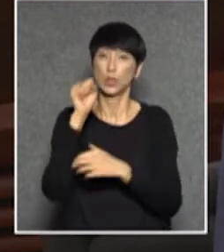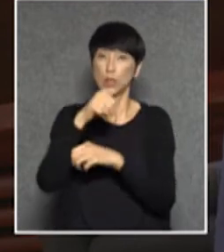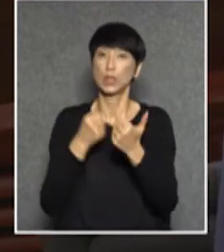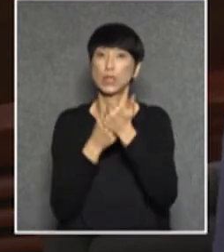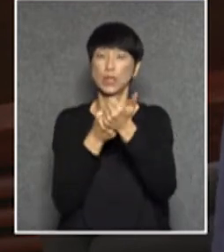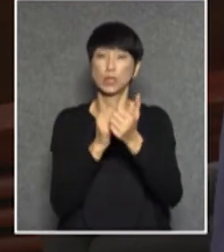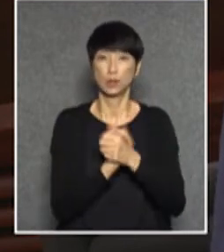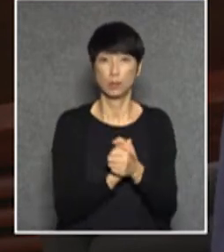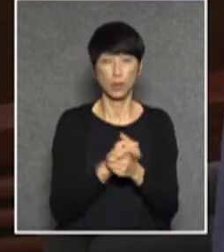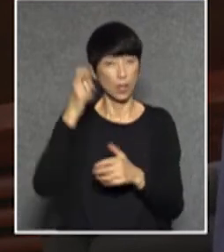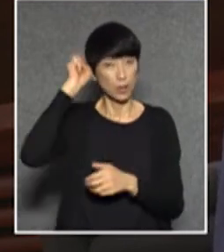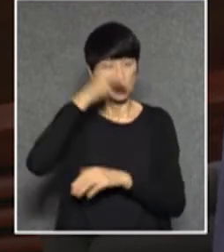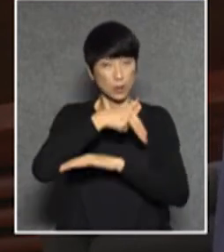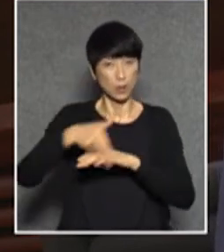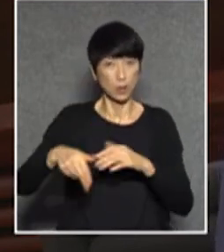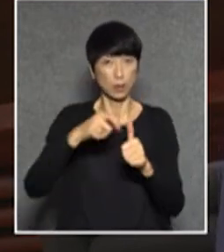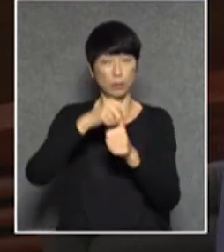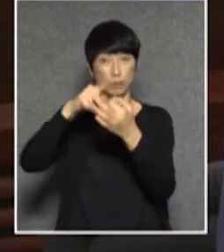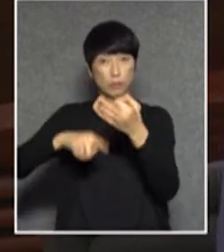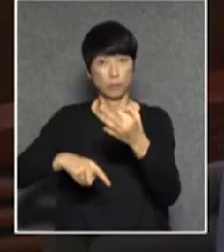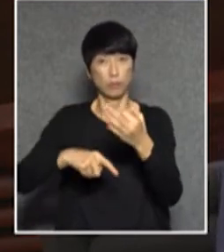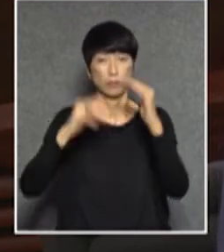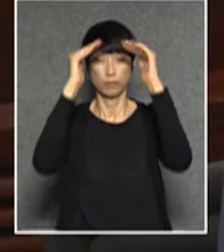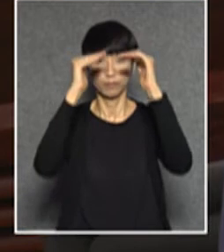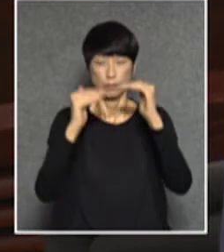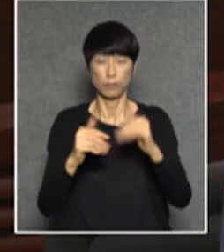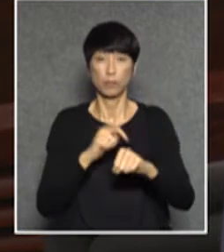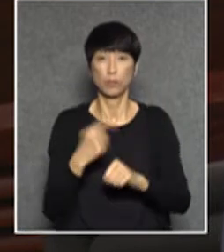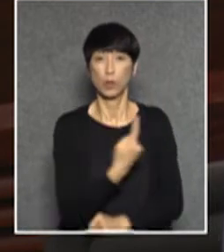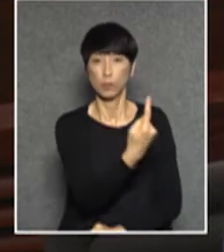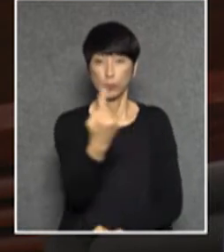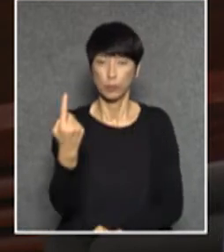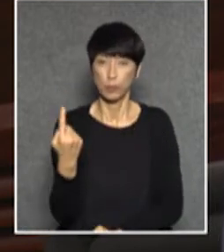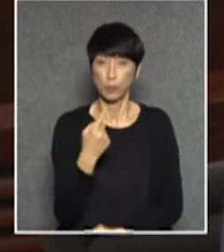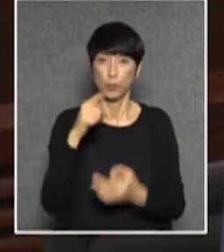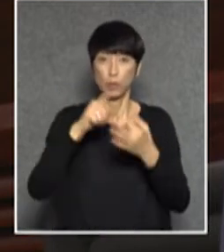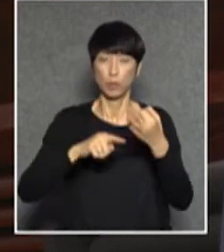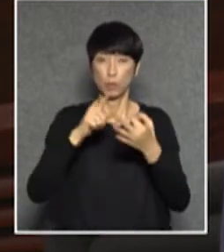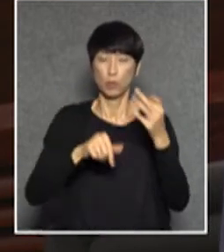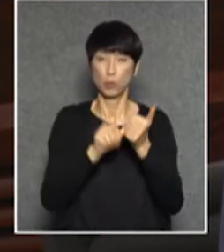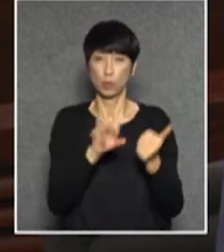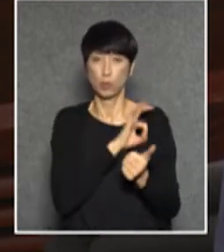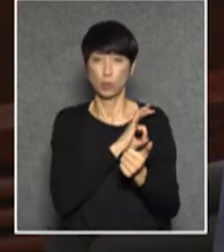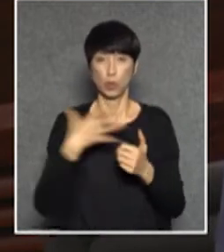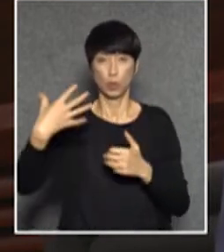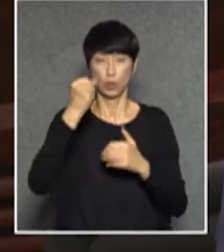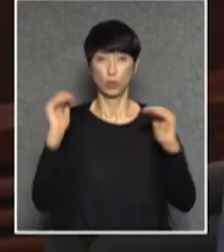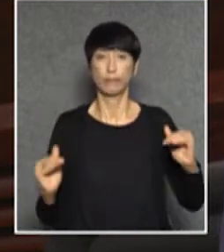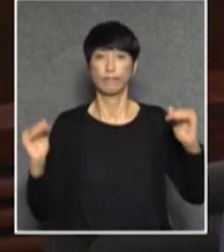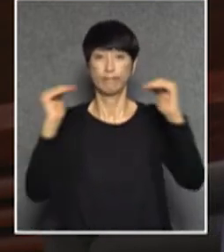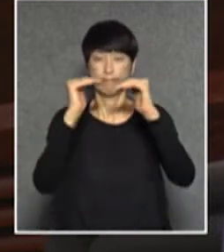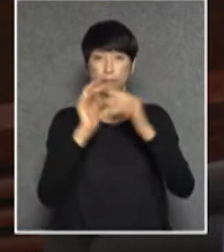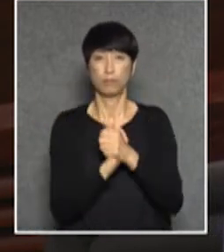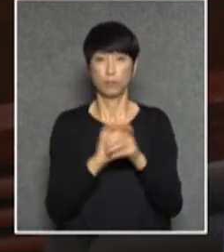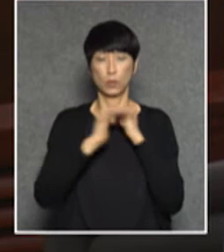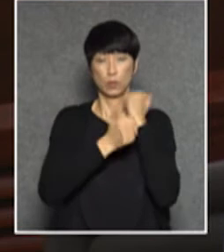在設計提名程序時，我們應確保每名提名委員會委員的權利平等，以及符合法定